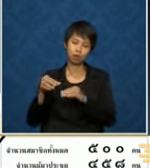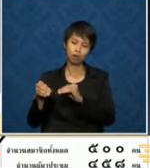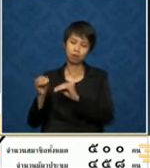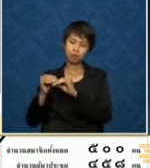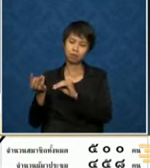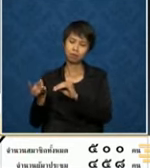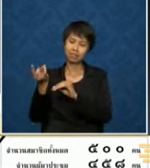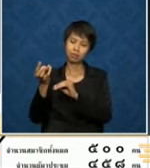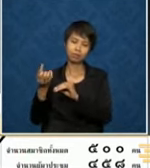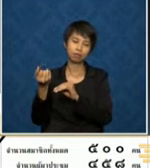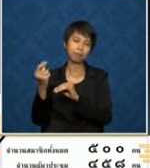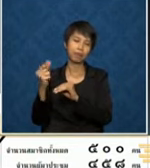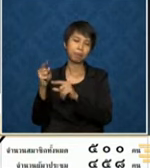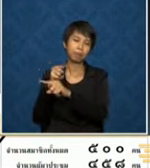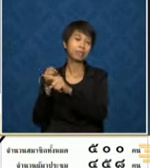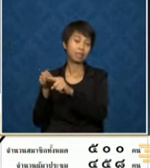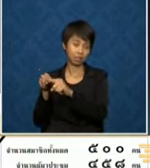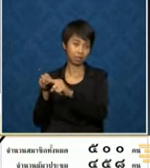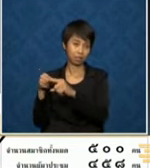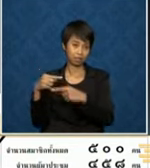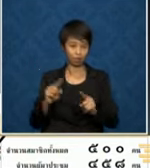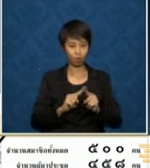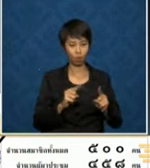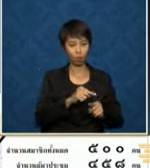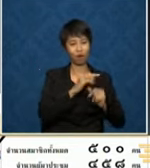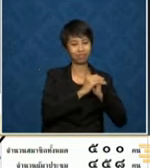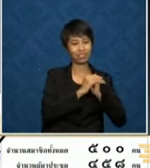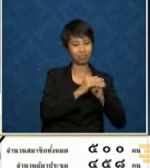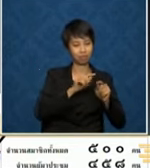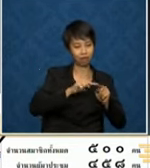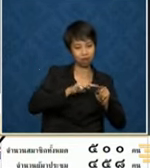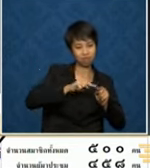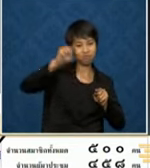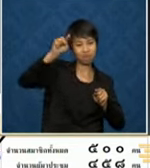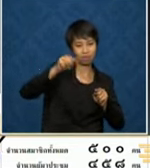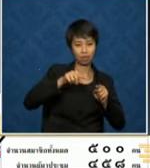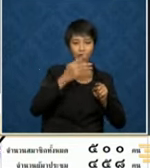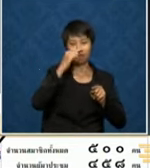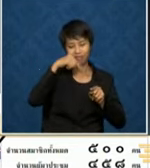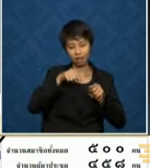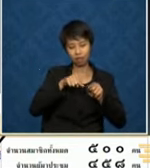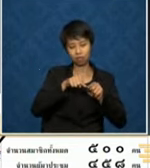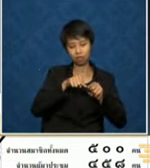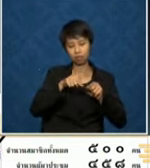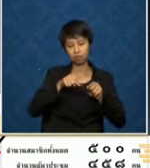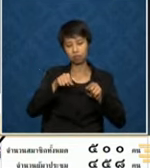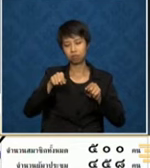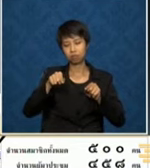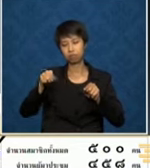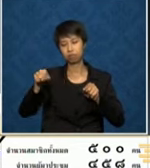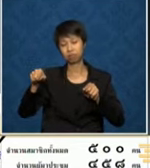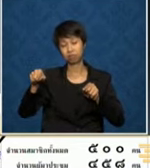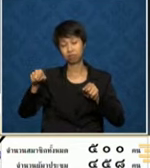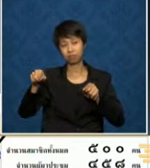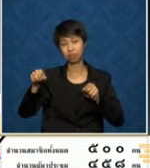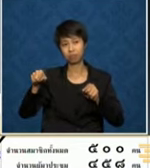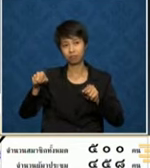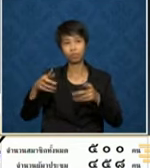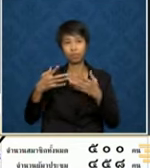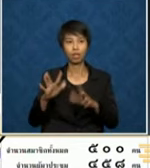ะที่ประเทศจีนเนี่ยสามารถที่จะเพิ่มสัดส่วน market share ไปได้นะคะแล้วเรากำลังโดนตีตื้นโดยเม็กซิโกแล้วทั้ง2ประเ